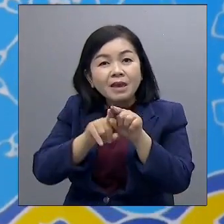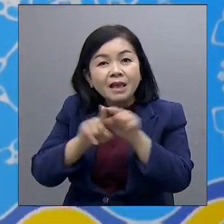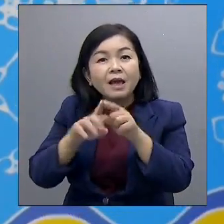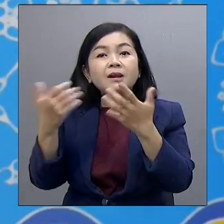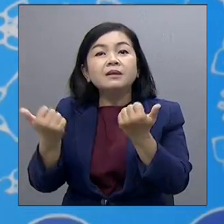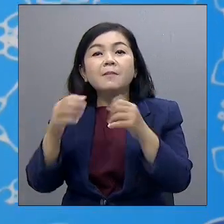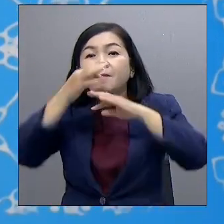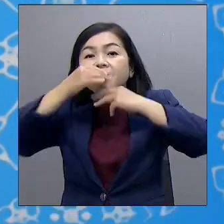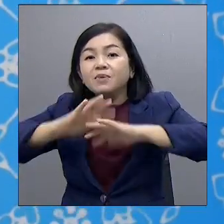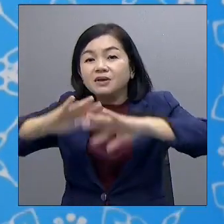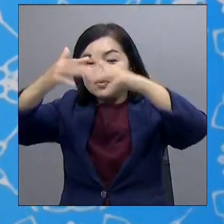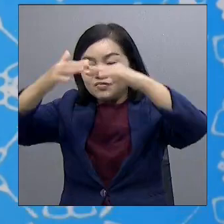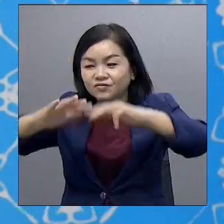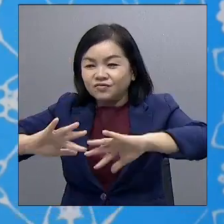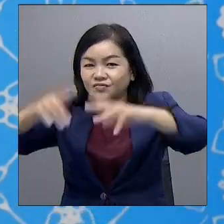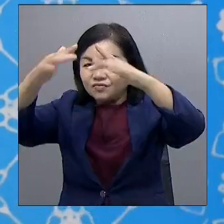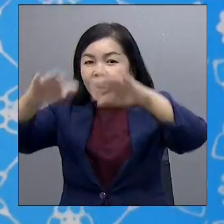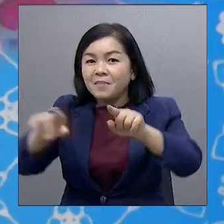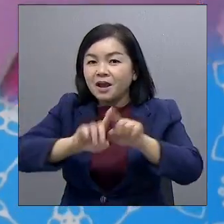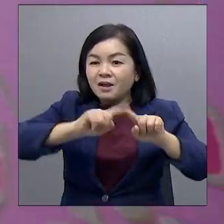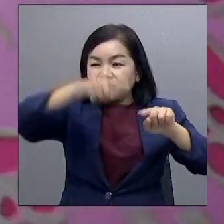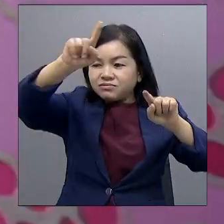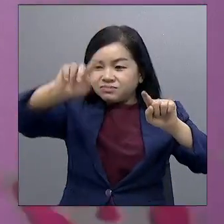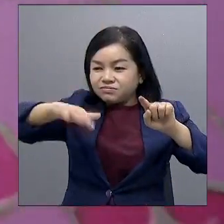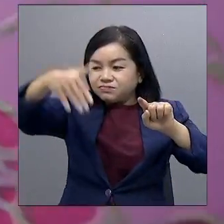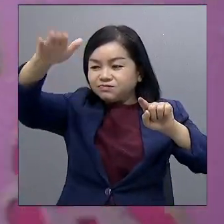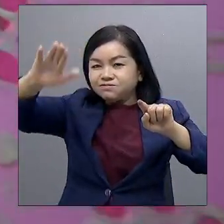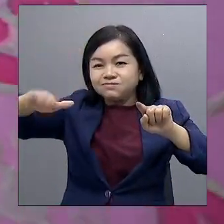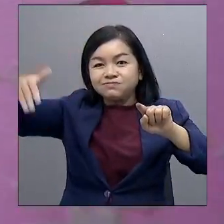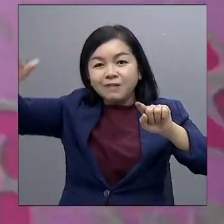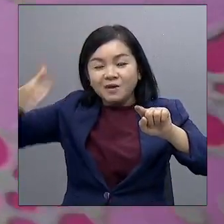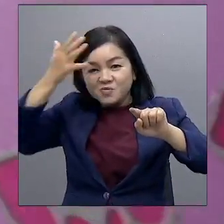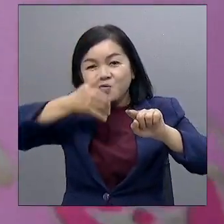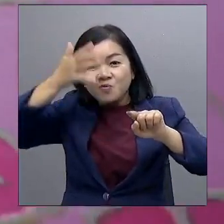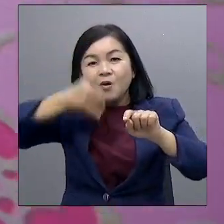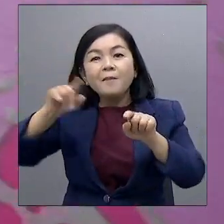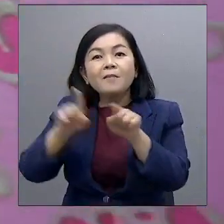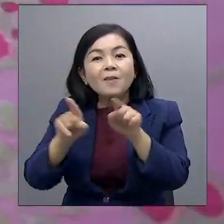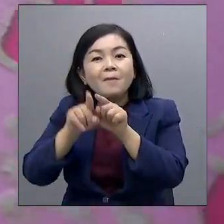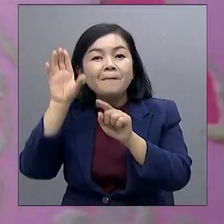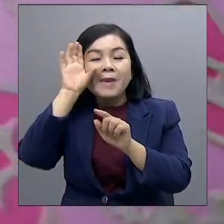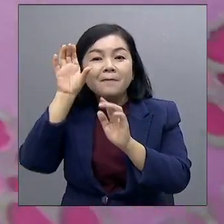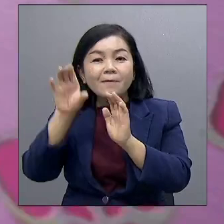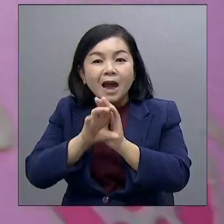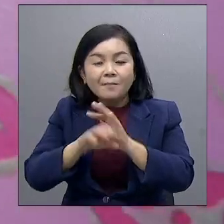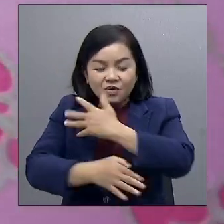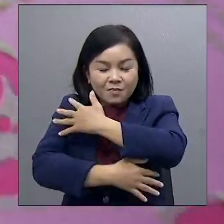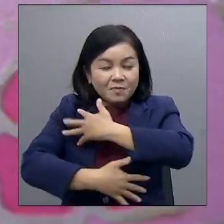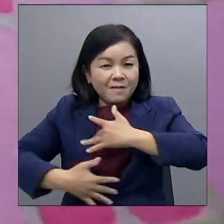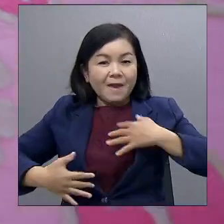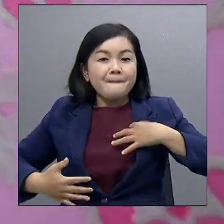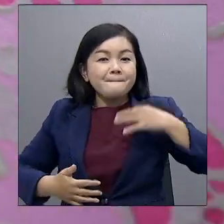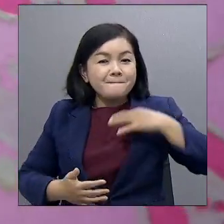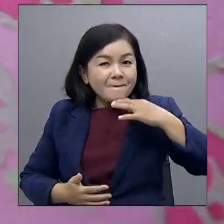ความเป็นคลื่นทะเลมาจัดวางองค์ประกอบให้มีความเหมาะสมสวยงามจนเกิดเป็นลวดลายผ้าภายใต้ชื่อลวด